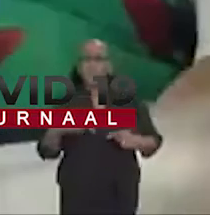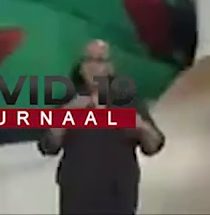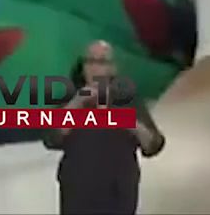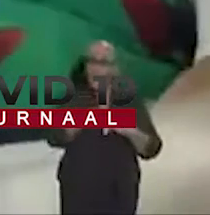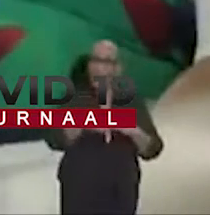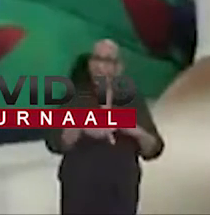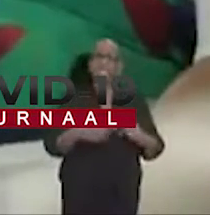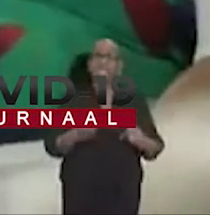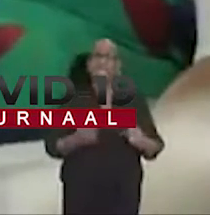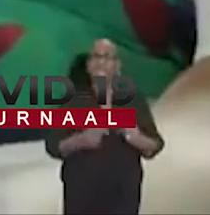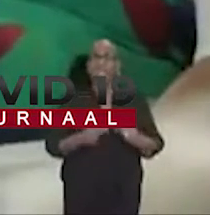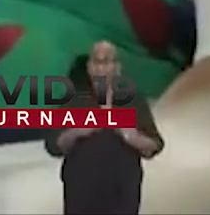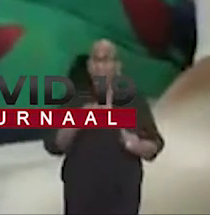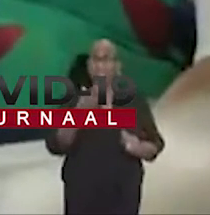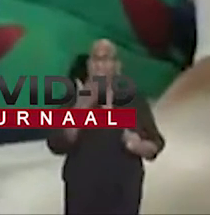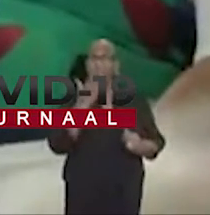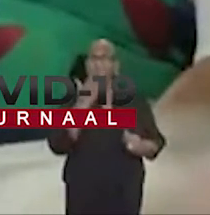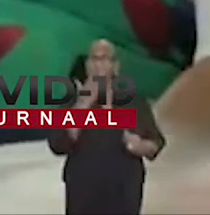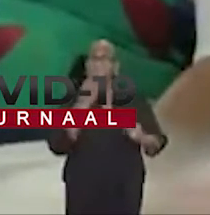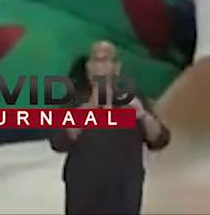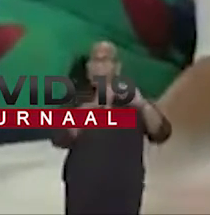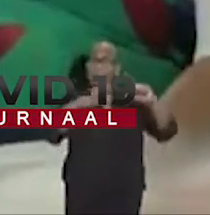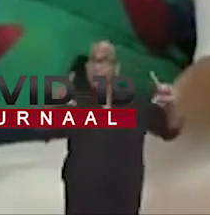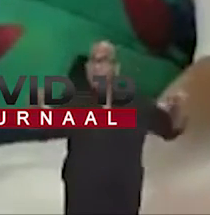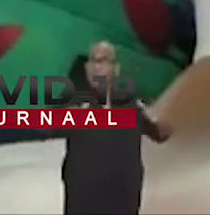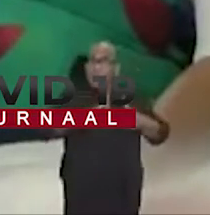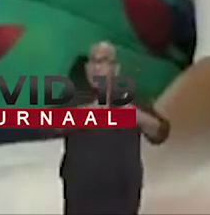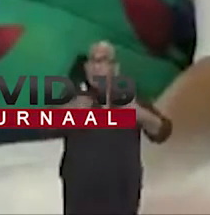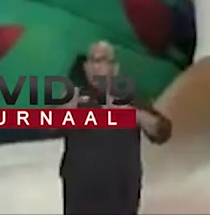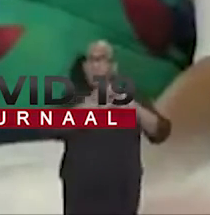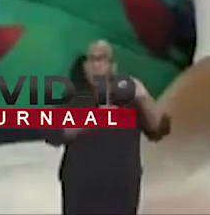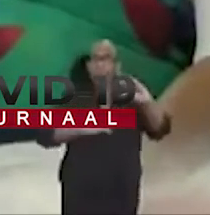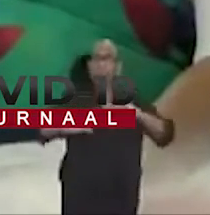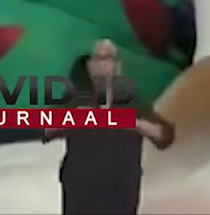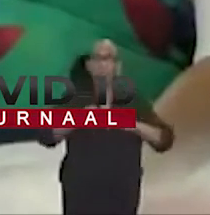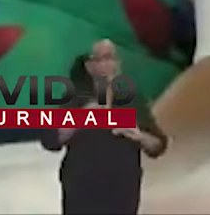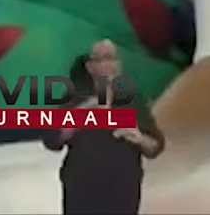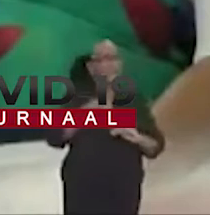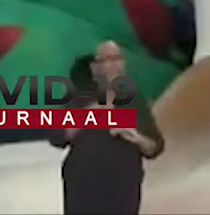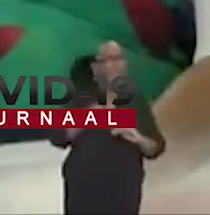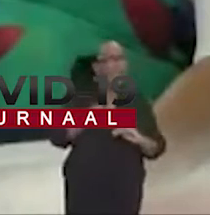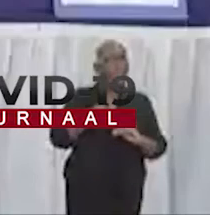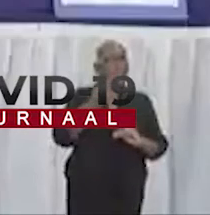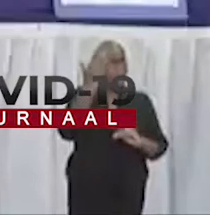de Wayana-taal dus heel goed spreekt, dat hij bezig was